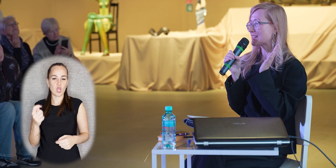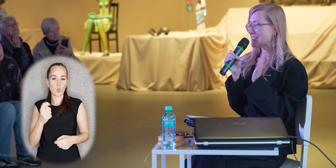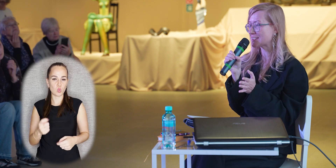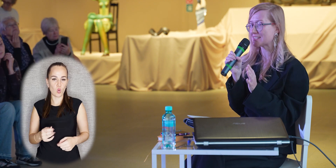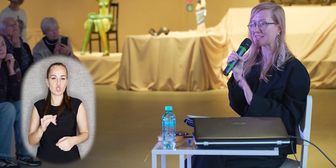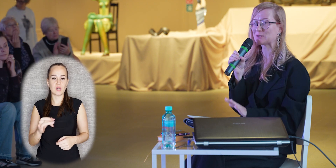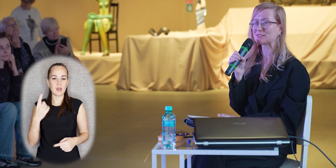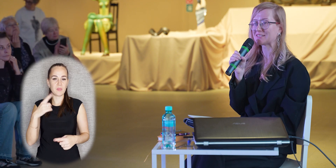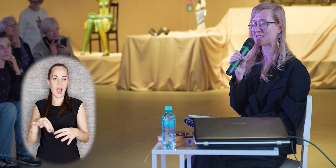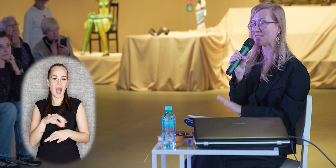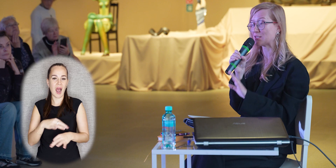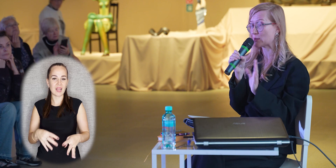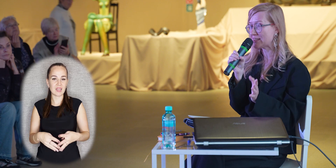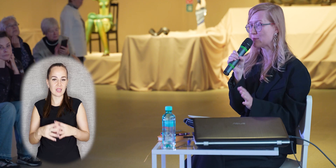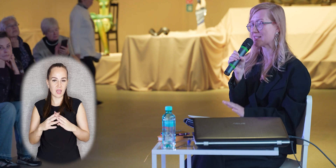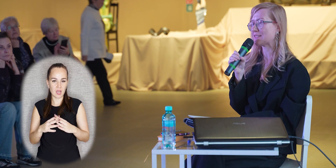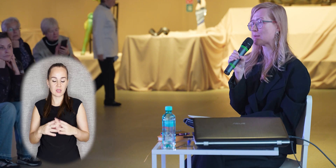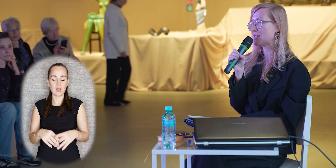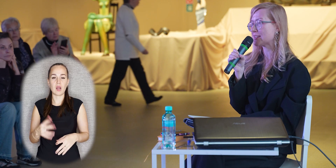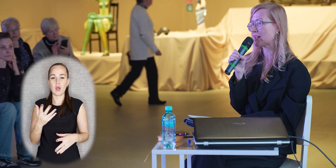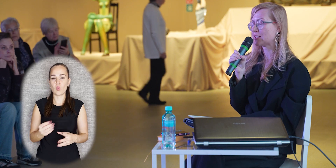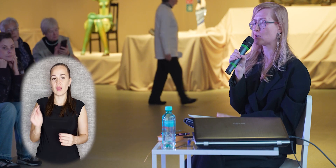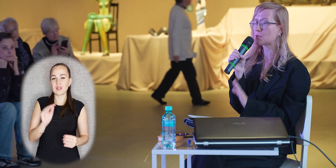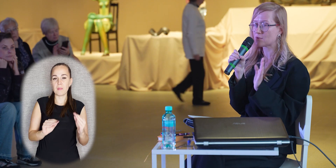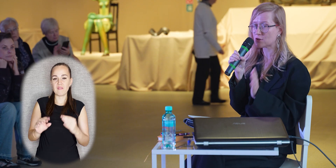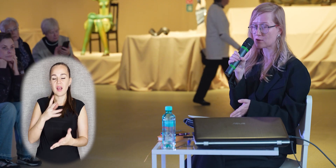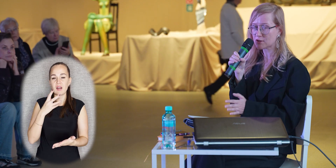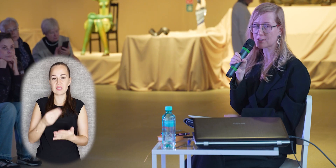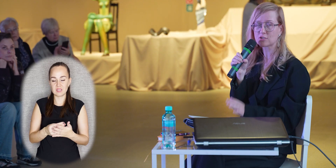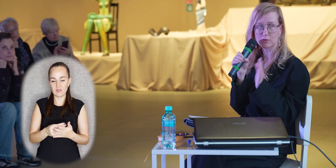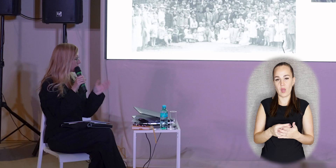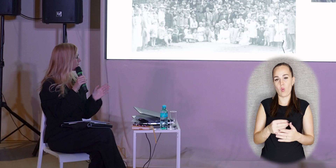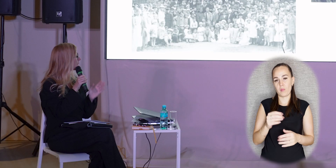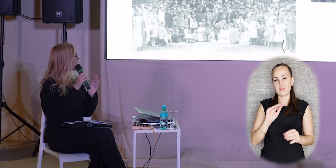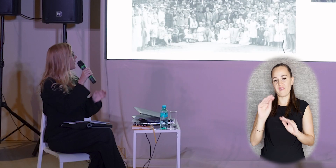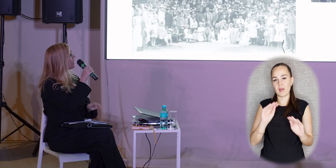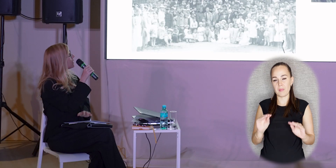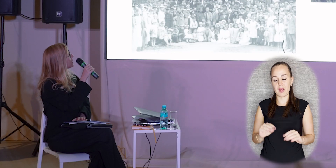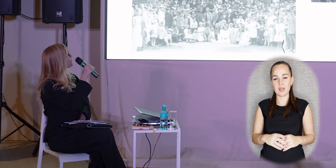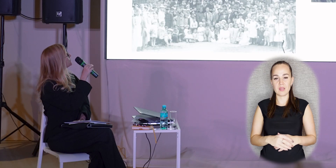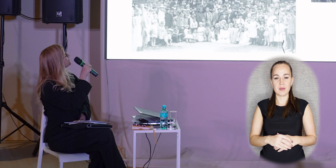и архитекторы, которые создавали другие элементы оформления. Ну и Абрамович Троцкий, Чихонин.